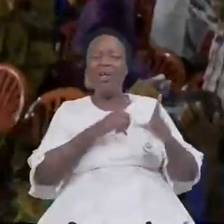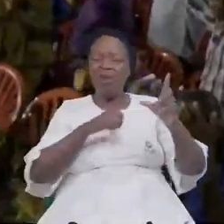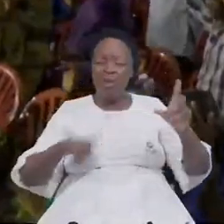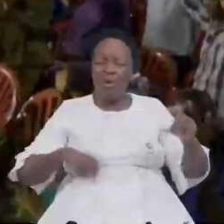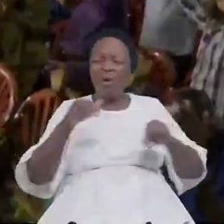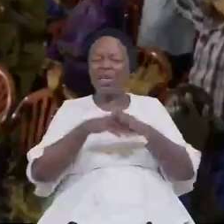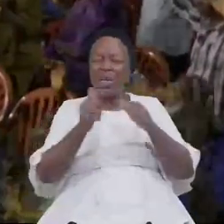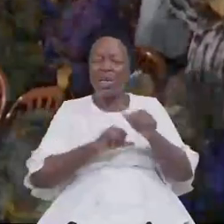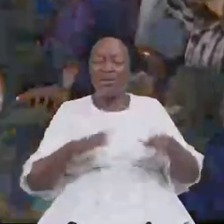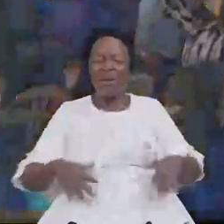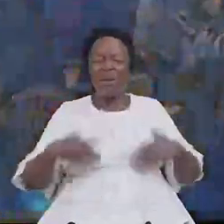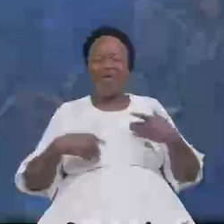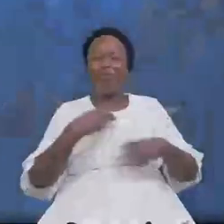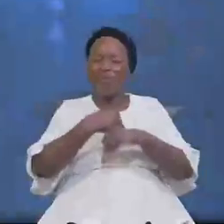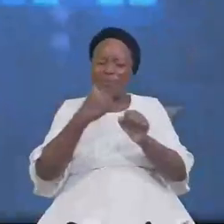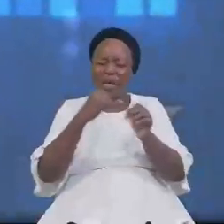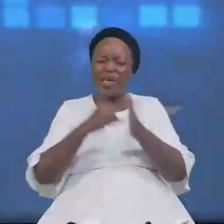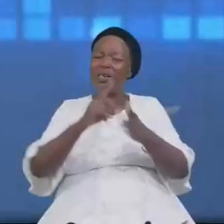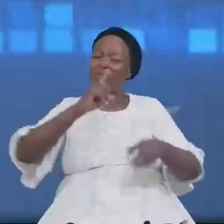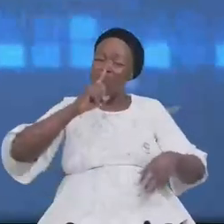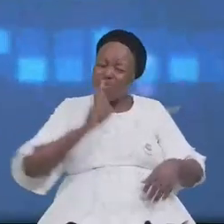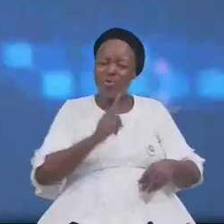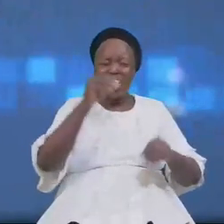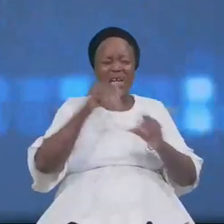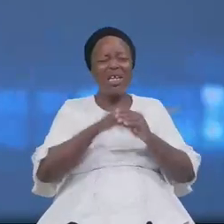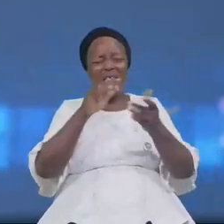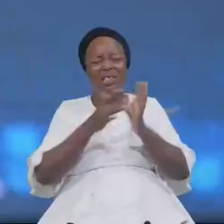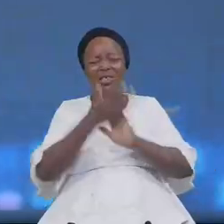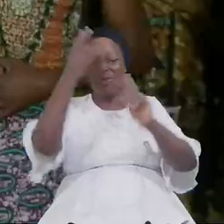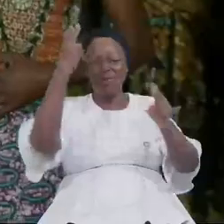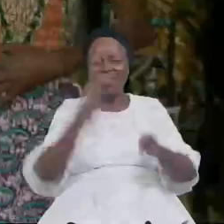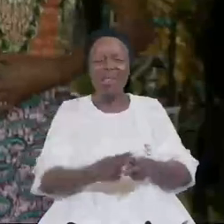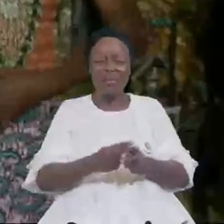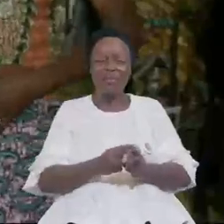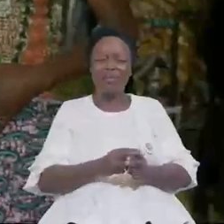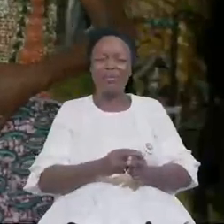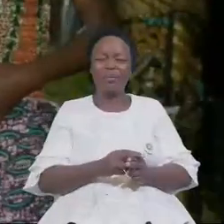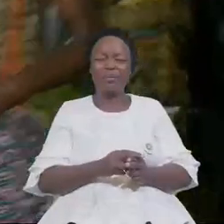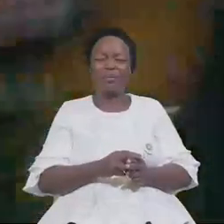vie, que cela soit réel au nom de Jésus-Christ.